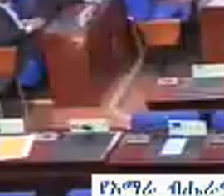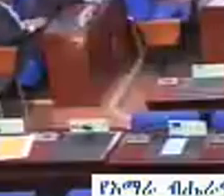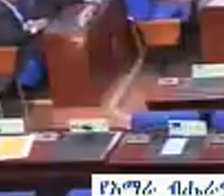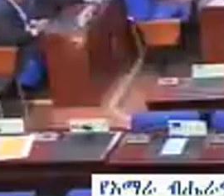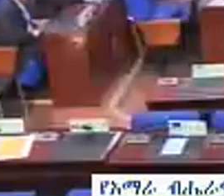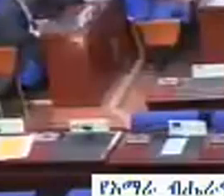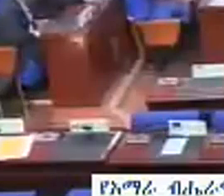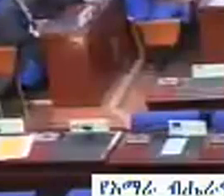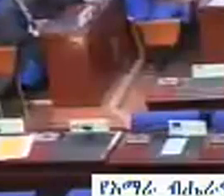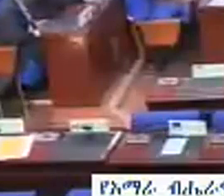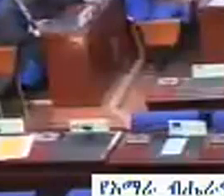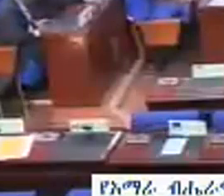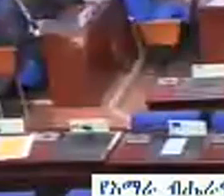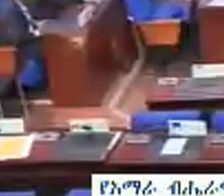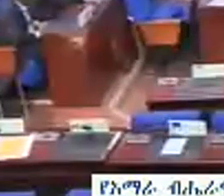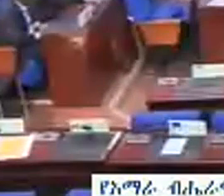የተከበራችሁ